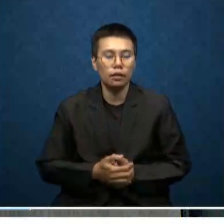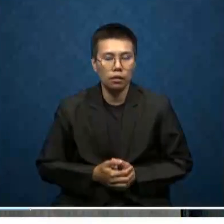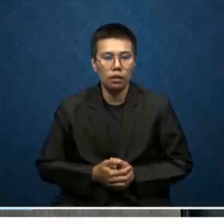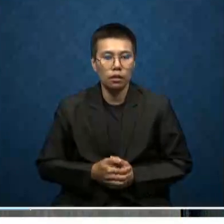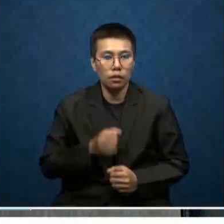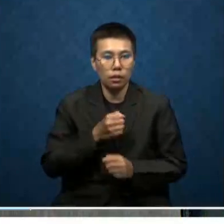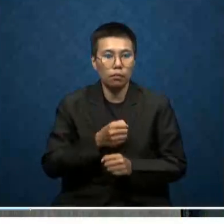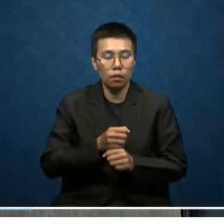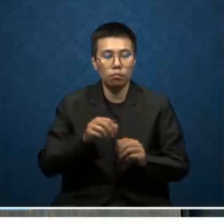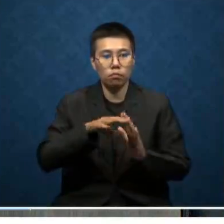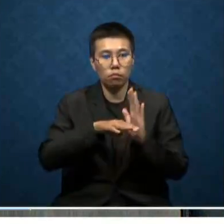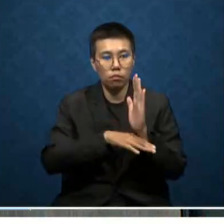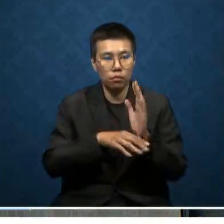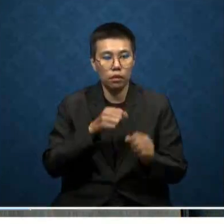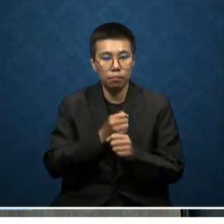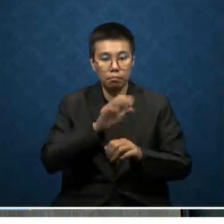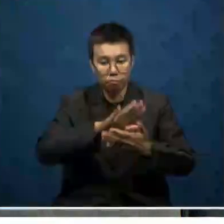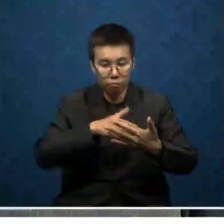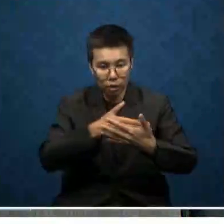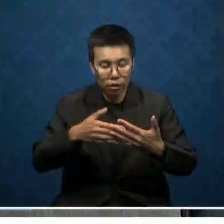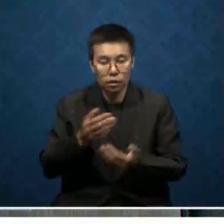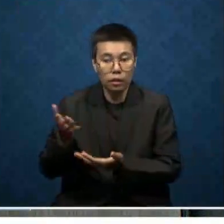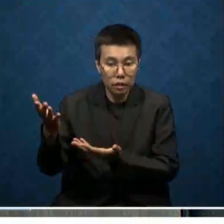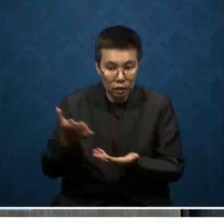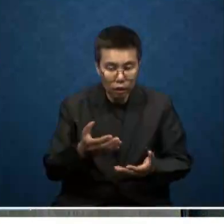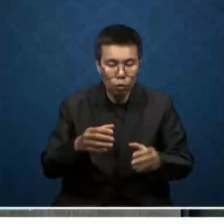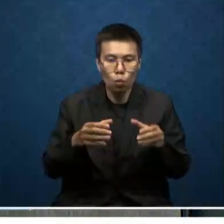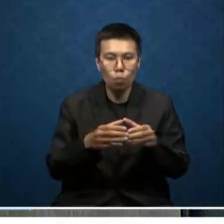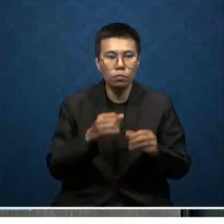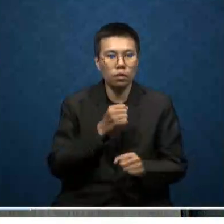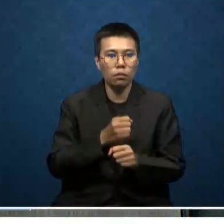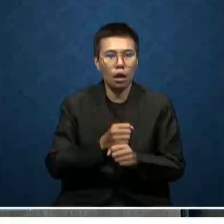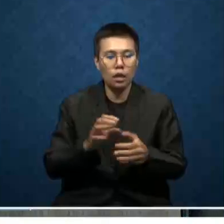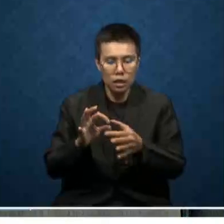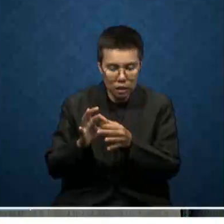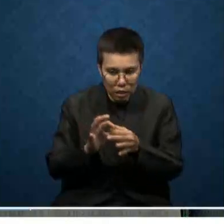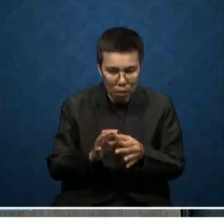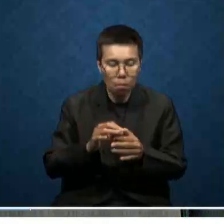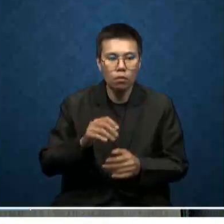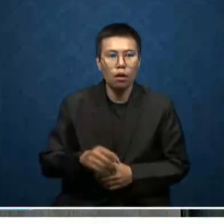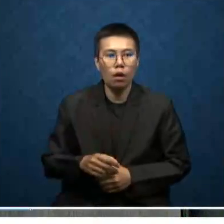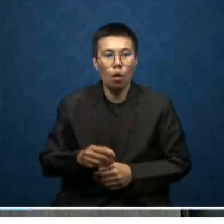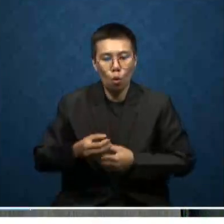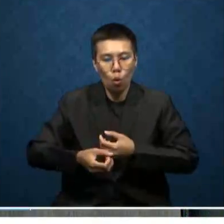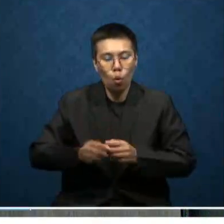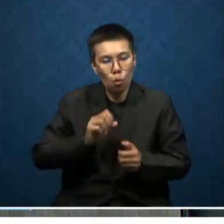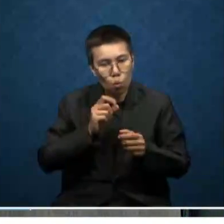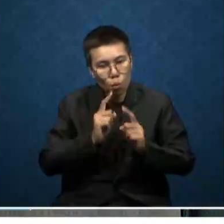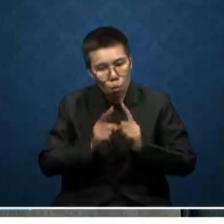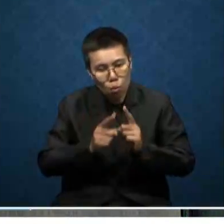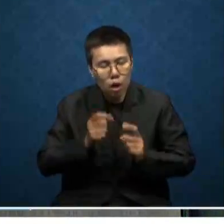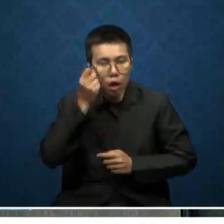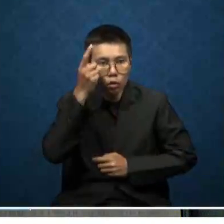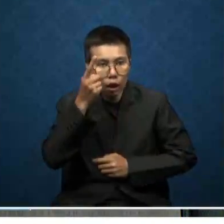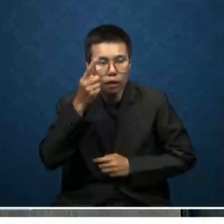ที่ดำเนินการทำแผนนั้นเชิญหน่วยงานที่เกี่ยวข้องมาทำความเข้าใจให้ความเห็นให้ข้อมูลนะ